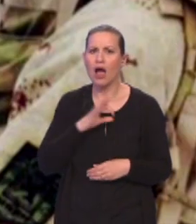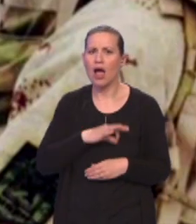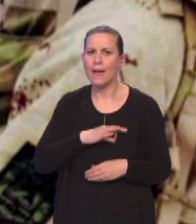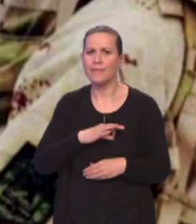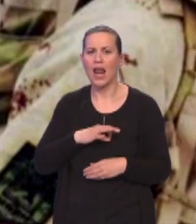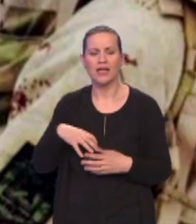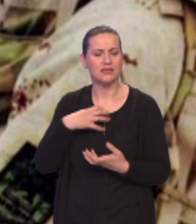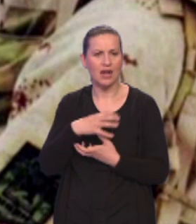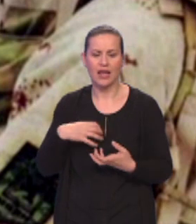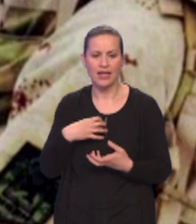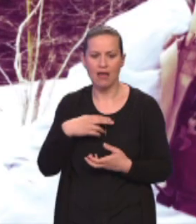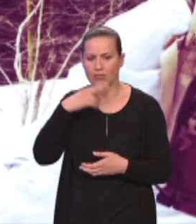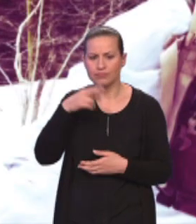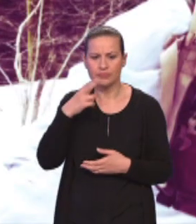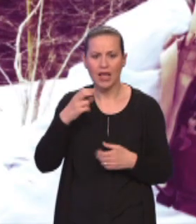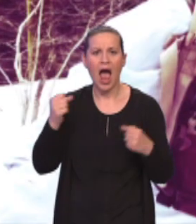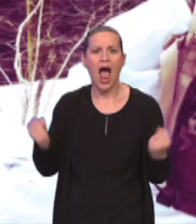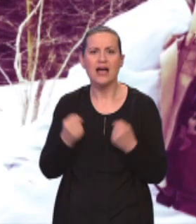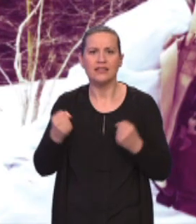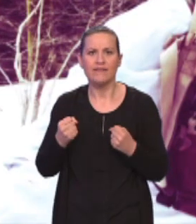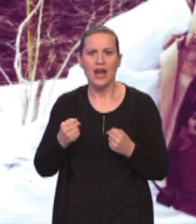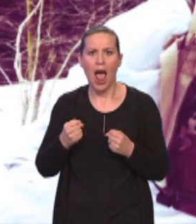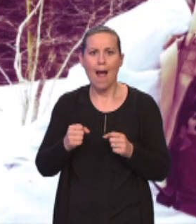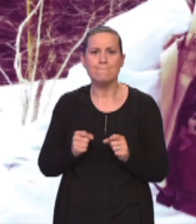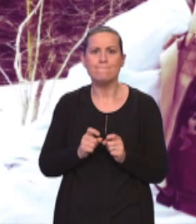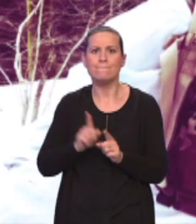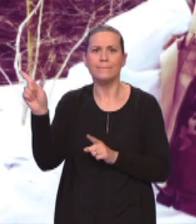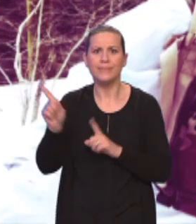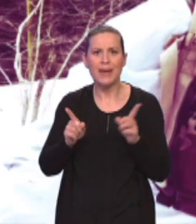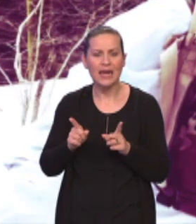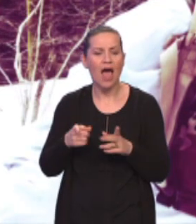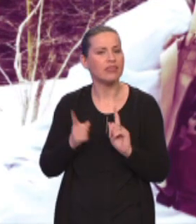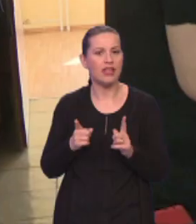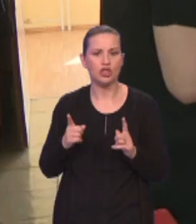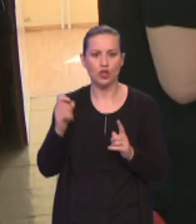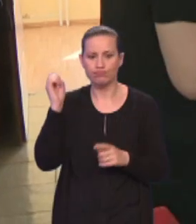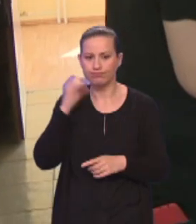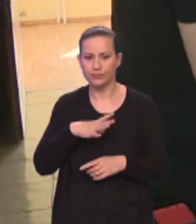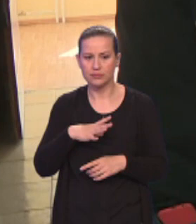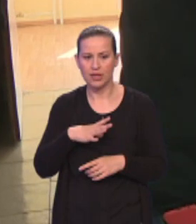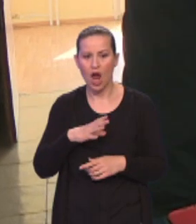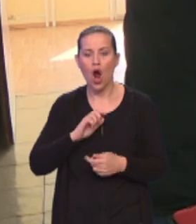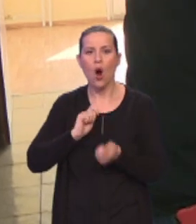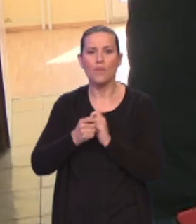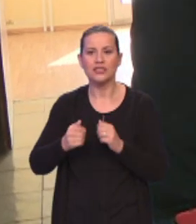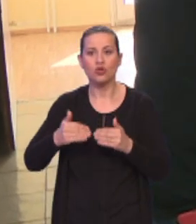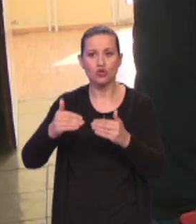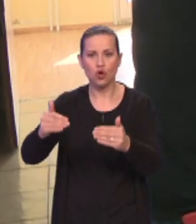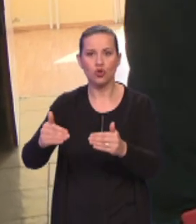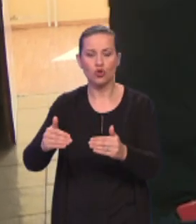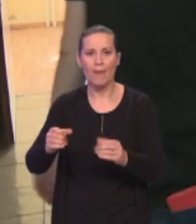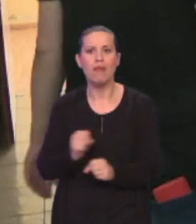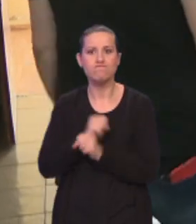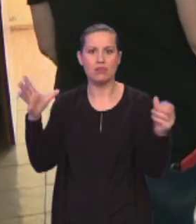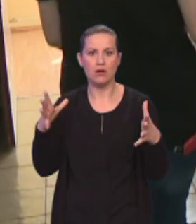tragediju. Prilikom kontroliranog deaktiviranja minsko-eksplozivnih sredstava nešto je pošlo po zlu. Umjesto s odgodom, eksplozija se dogodila